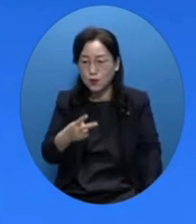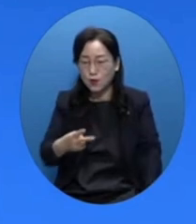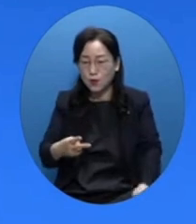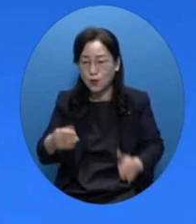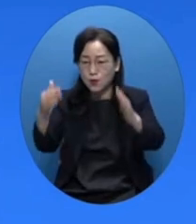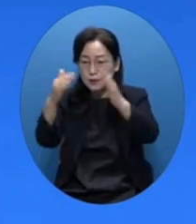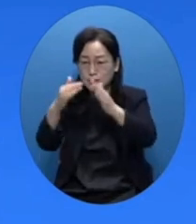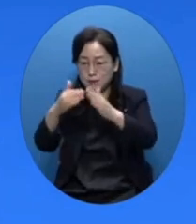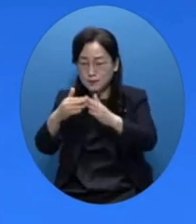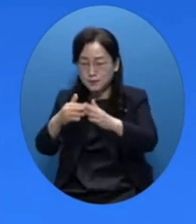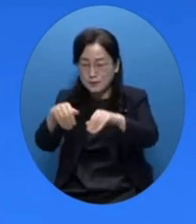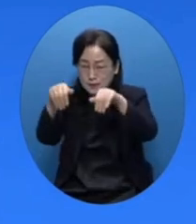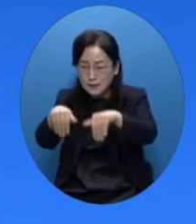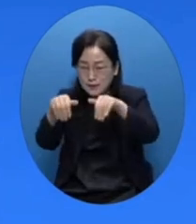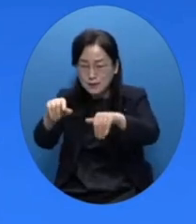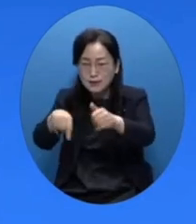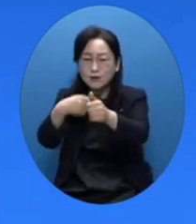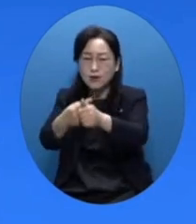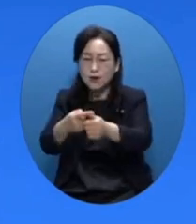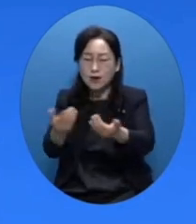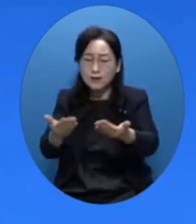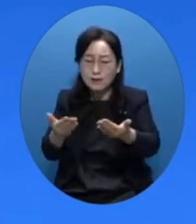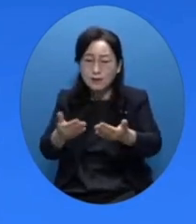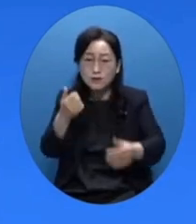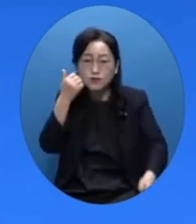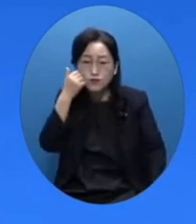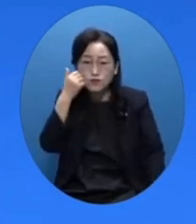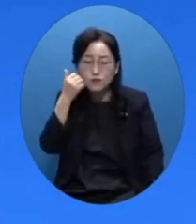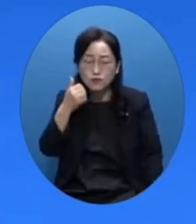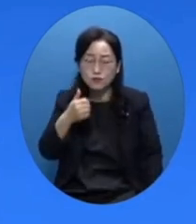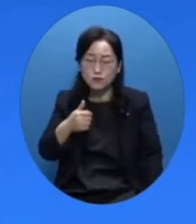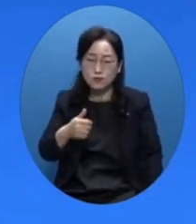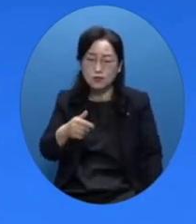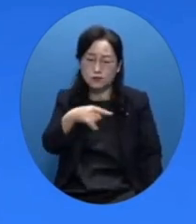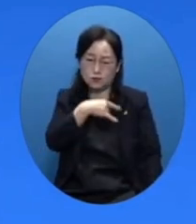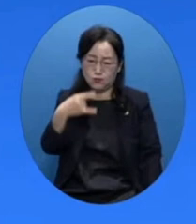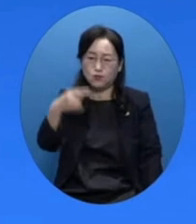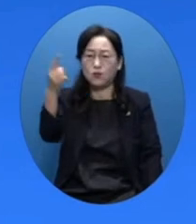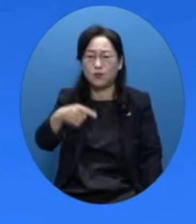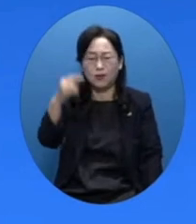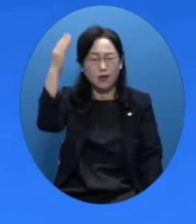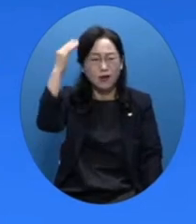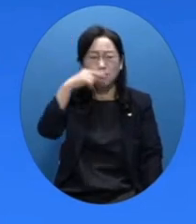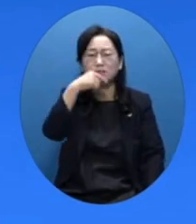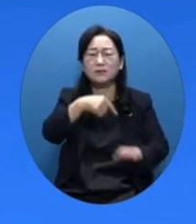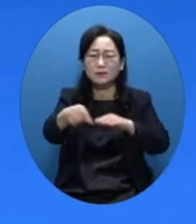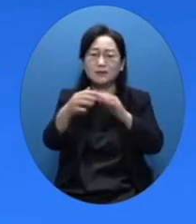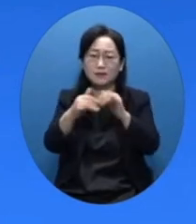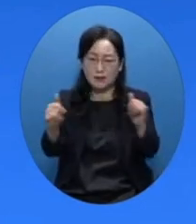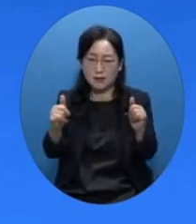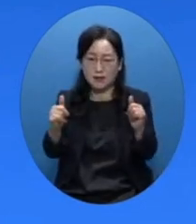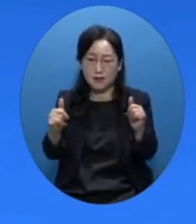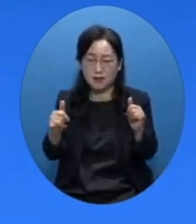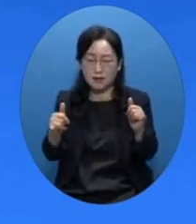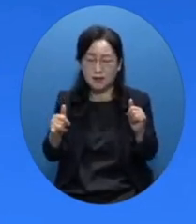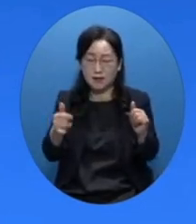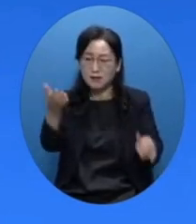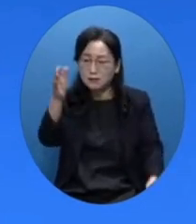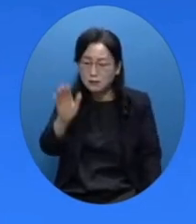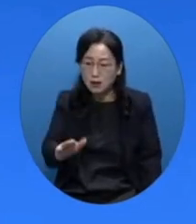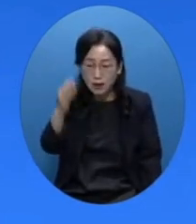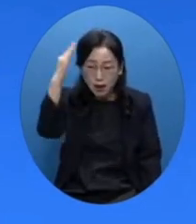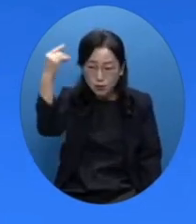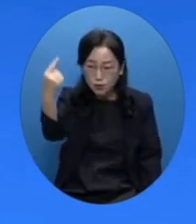하고 계시거든요 봐서 살다 보니깐 여러가지 말투가 좀 얻어라 그러니까 좀 무시당하고